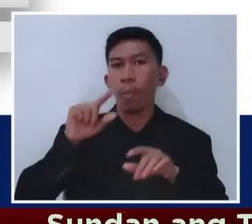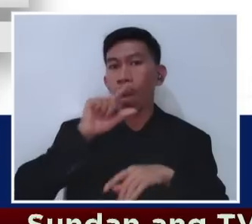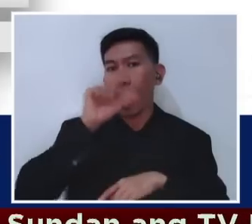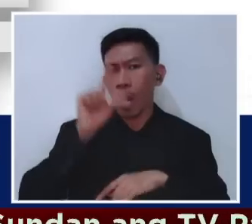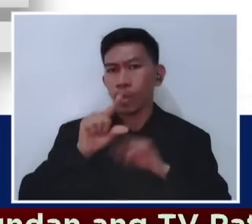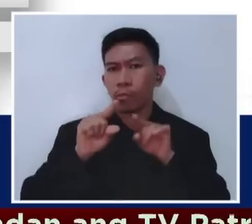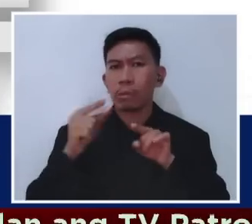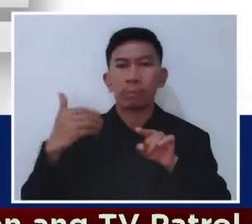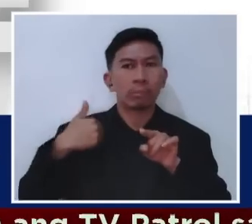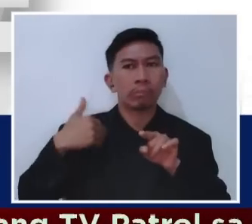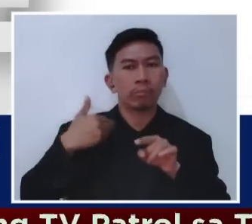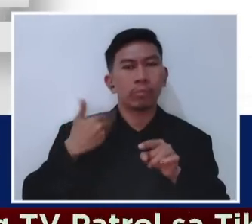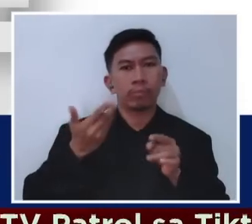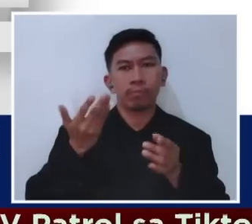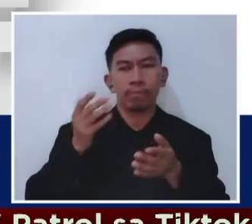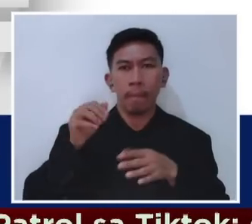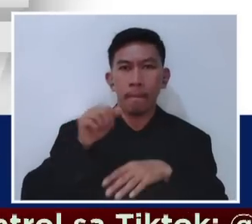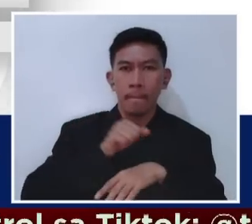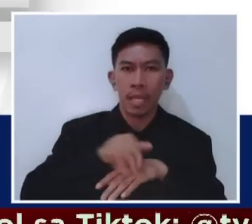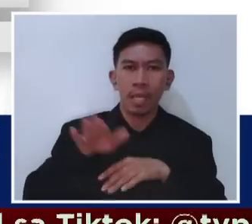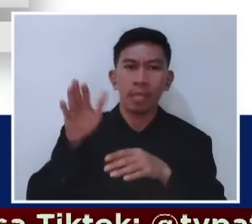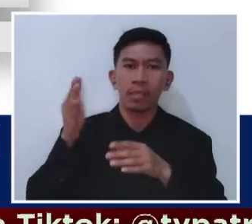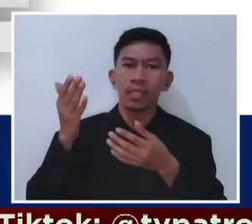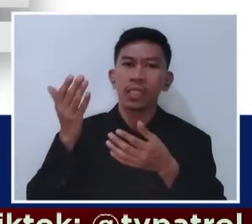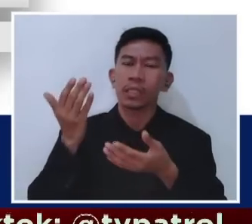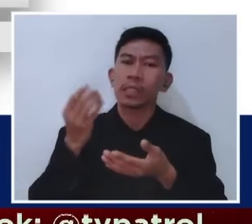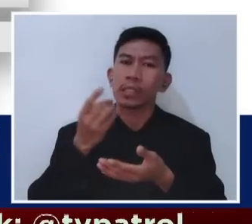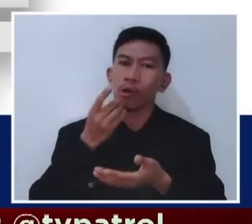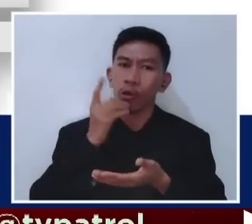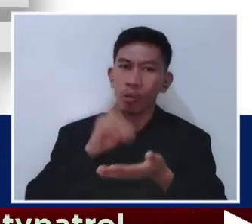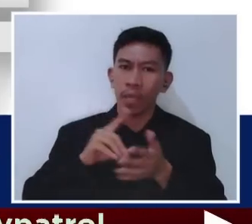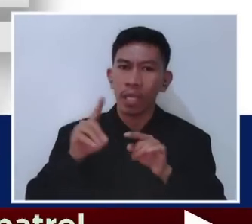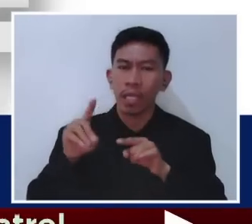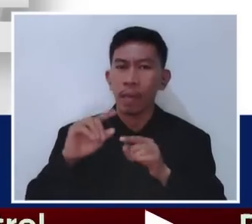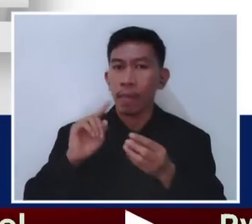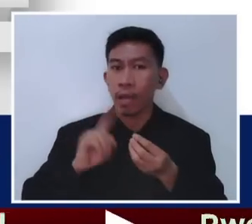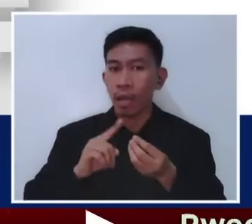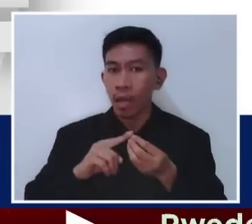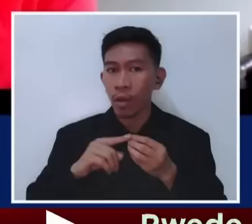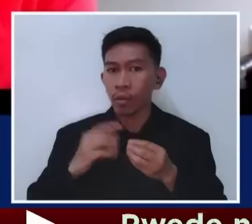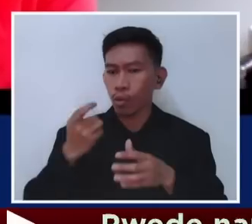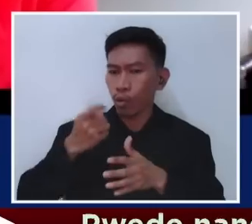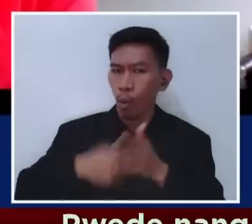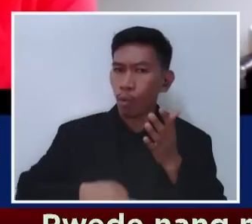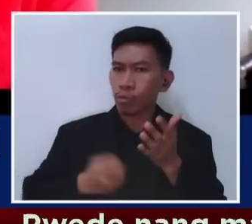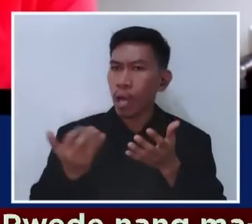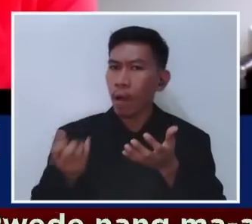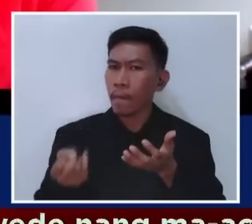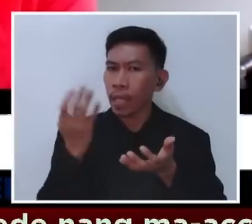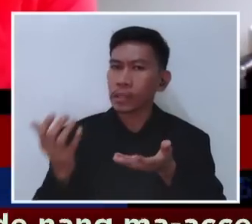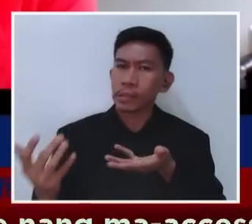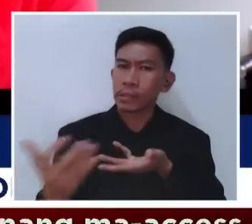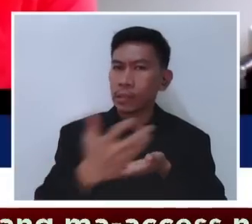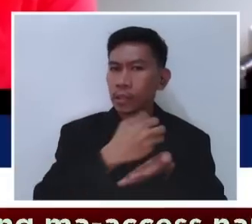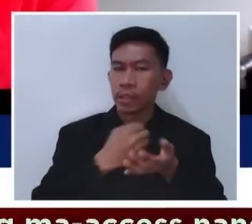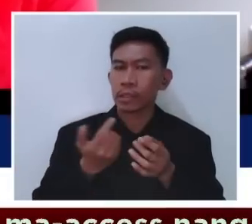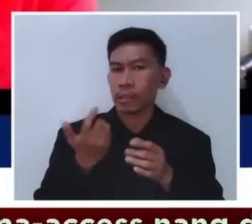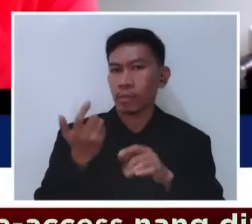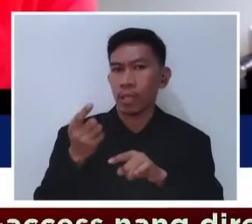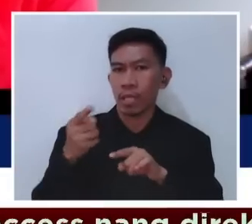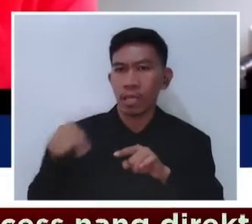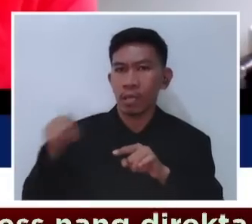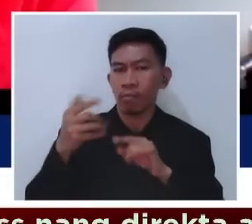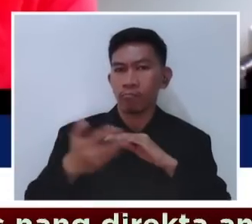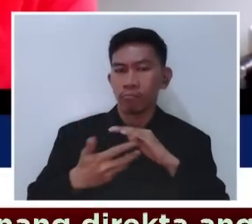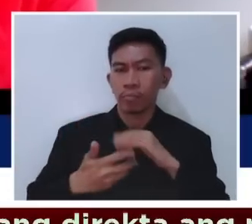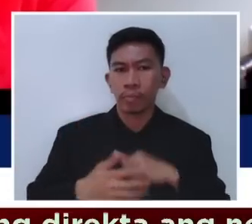kaugnay sa mga pass-through costs na gusto nilang singilin sa kanilang mga consumers. Kung di sila magsasubmit, yun nga